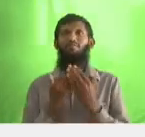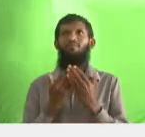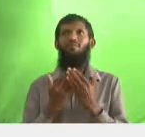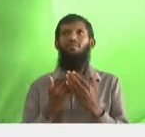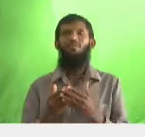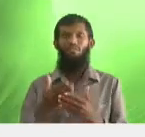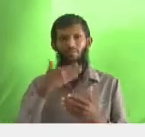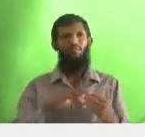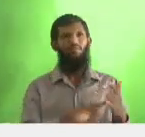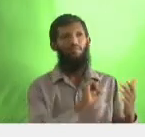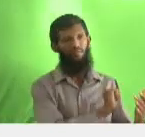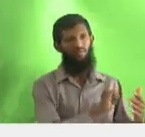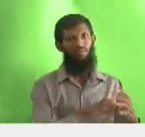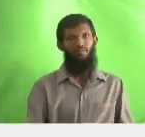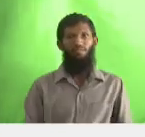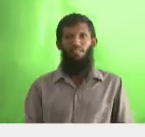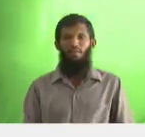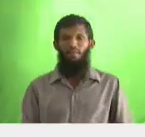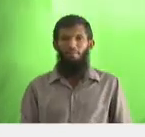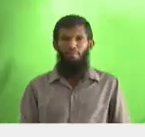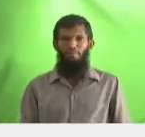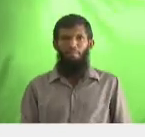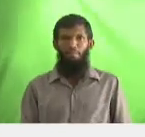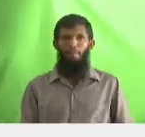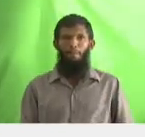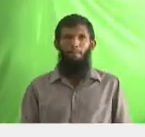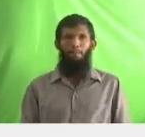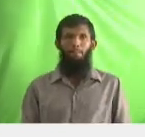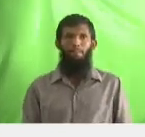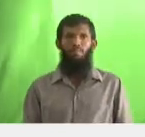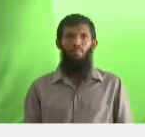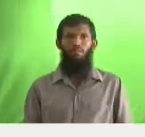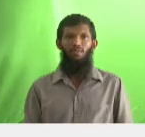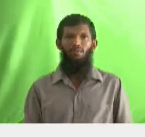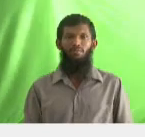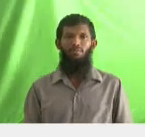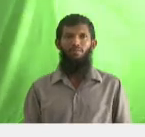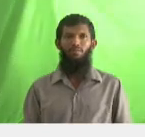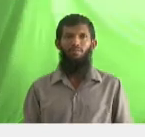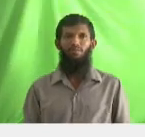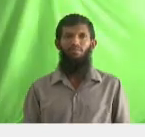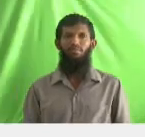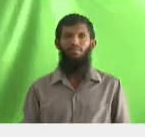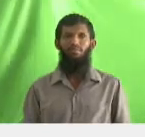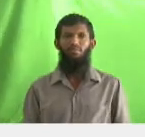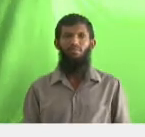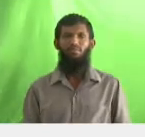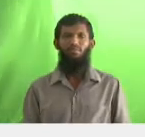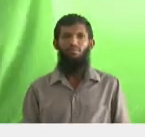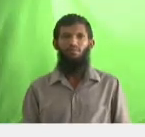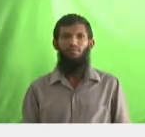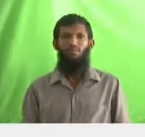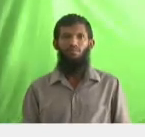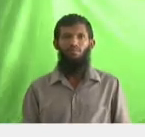wa an'im ala abdika wa rasulika muhammadin afdalil khalqi wa akramir rusuli warda allahumma an khulafaihi